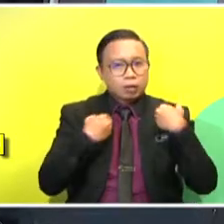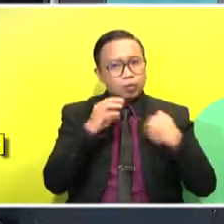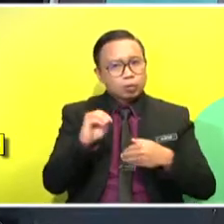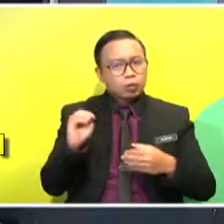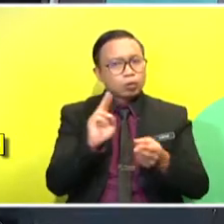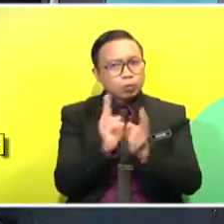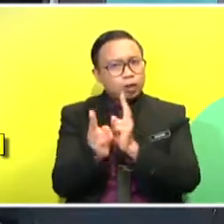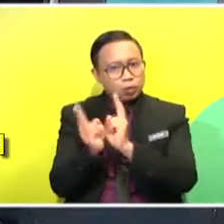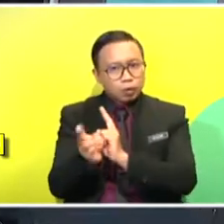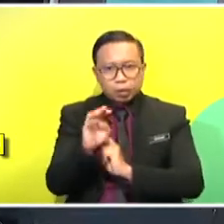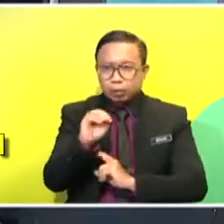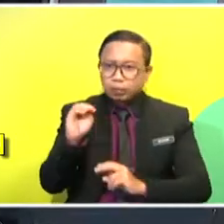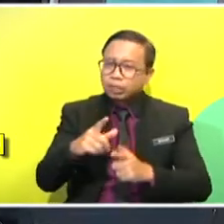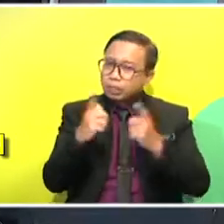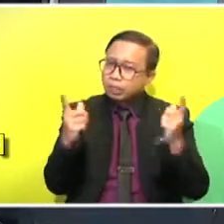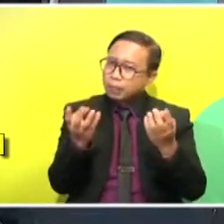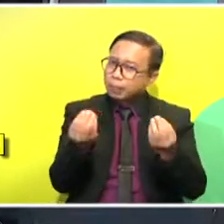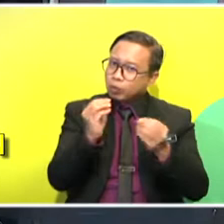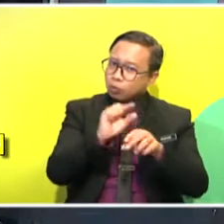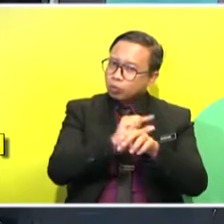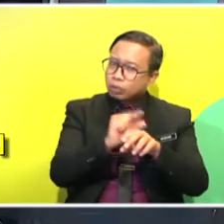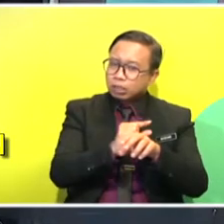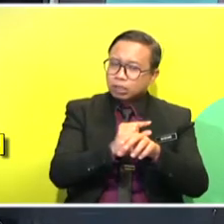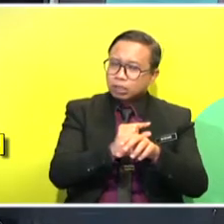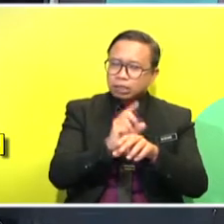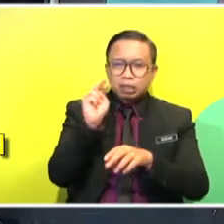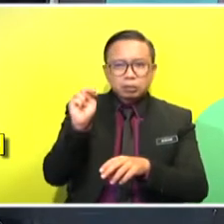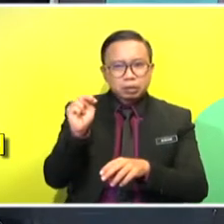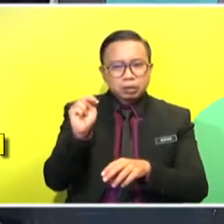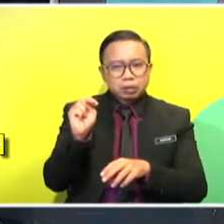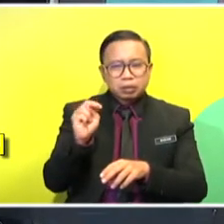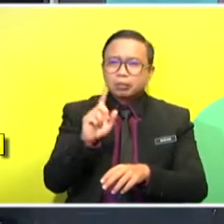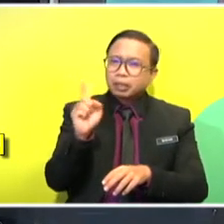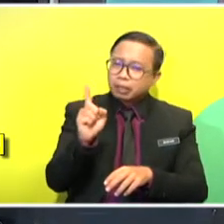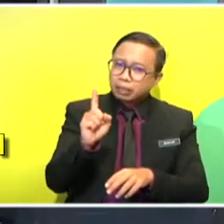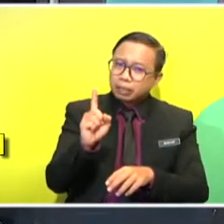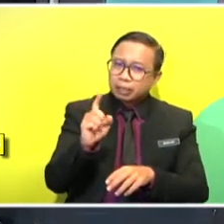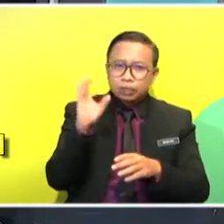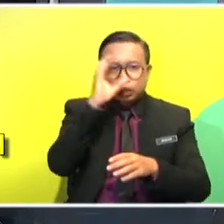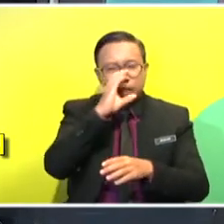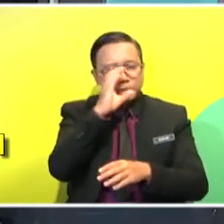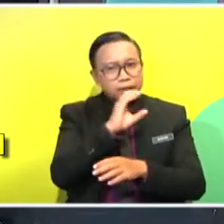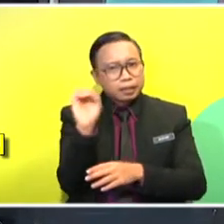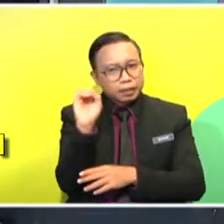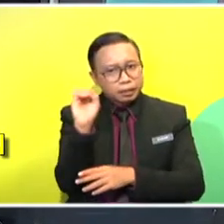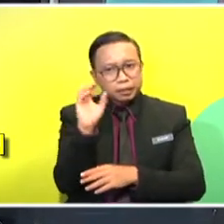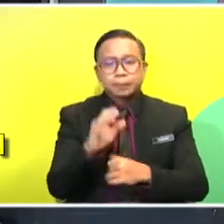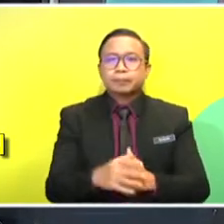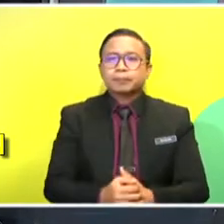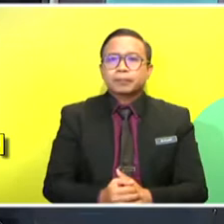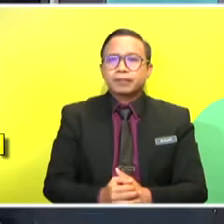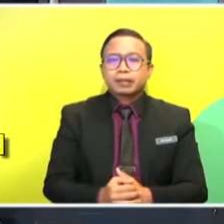jadi murid lain yang akan menggunakan makmal tersebut tercari-cari. Mana keyboard saya, cikgu? Mana mouse saya, cikgu? Jadi